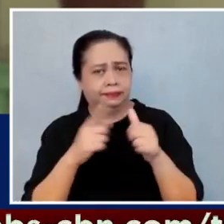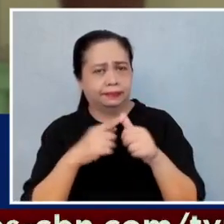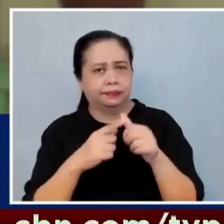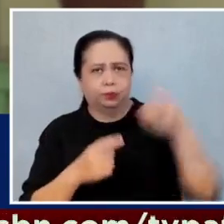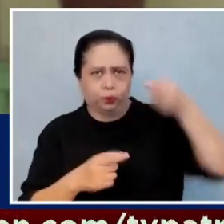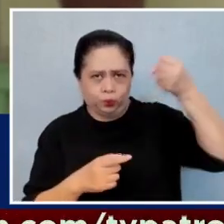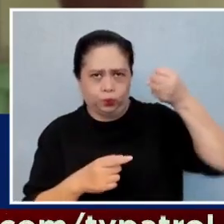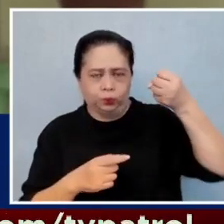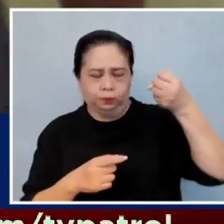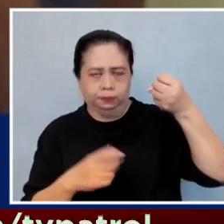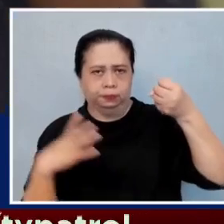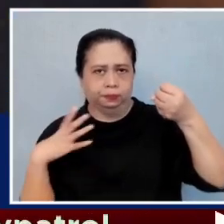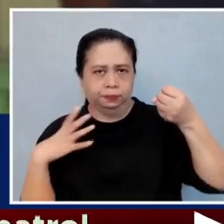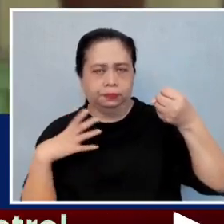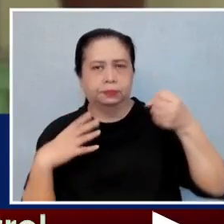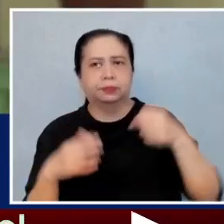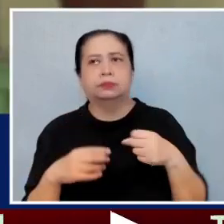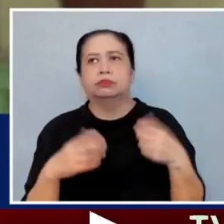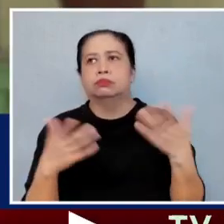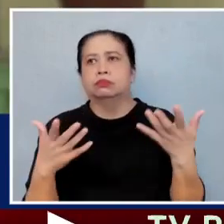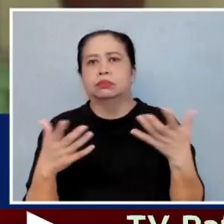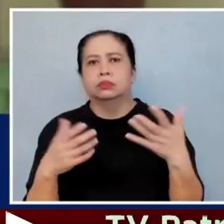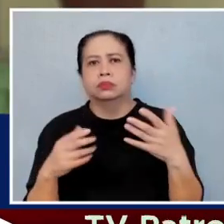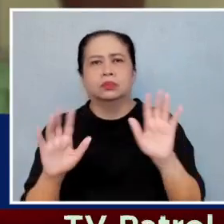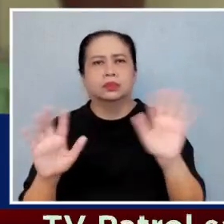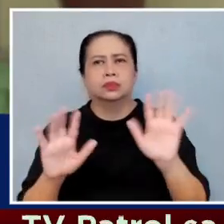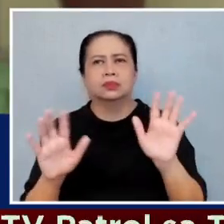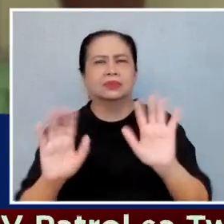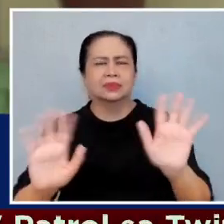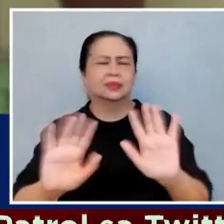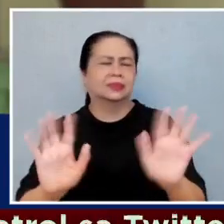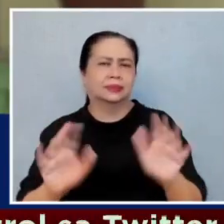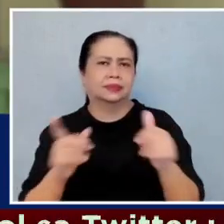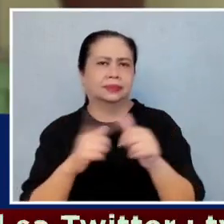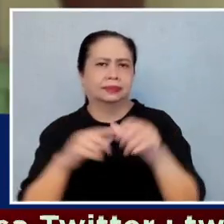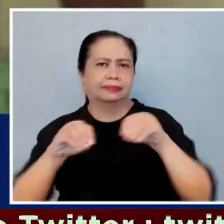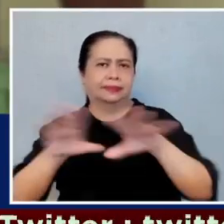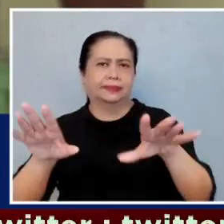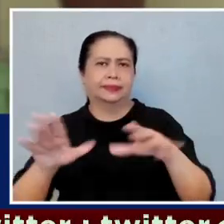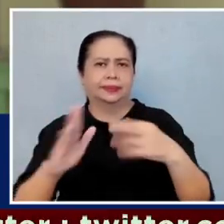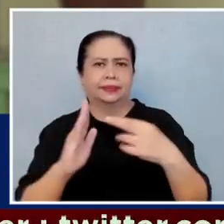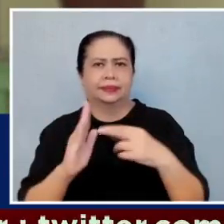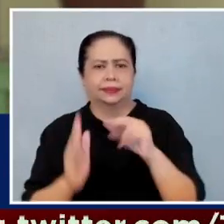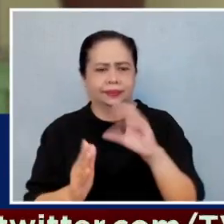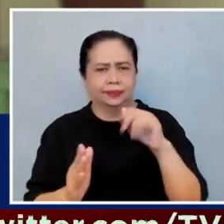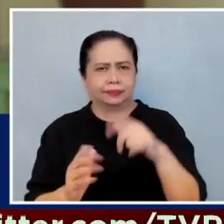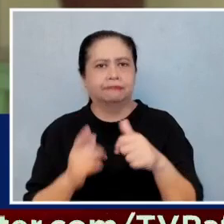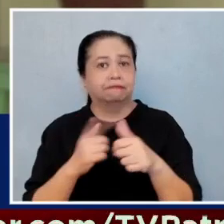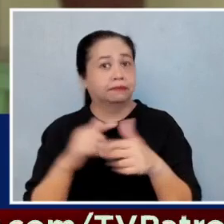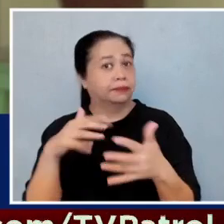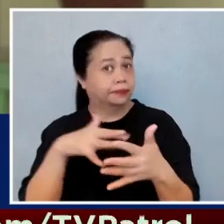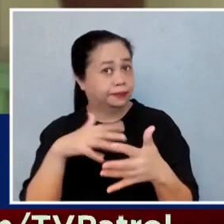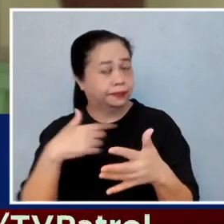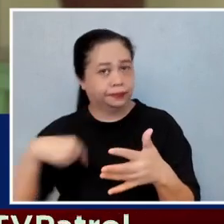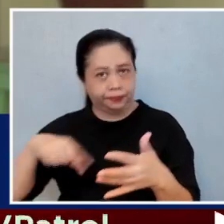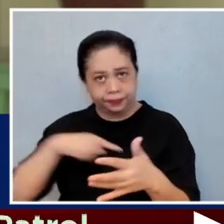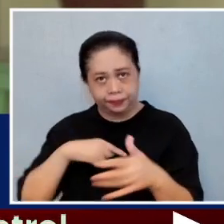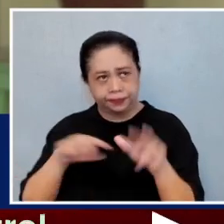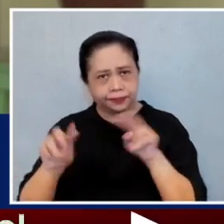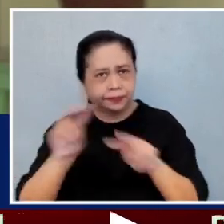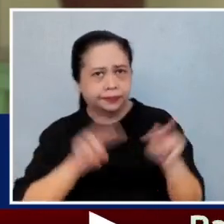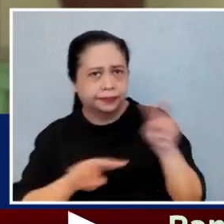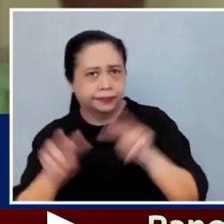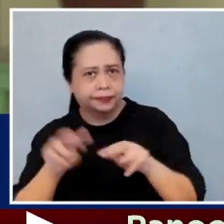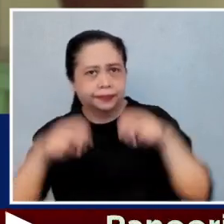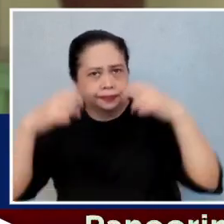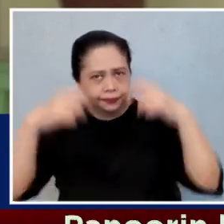moratorium. Yung kalimutan, wag na munang i-implement. Pag-aralan muna namin to sit